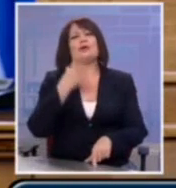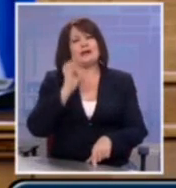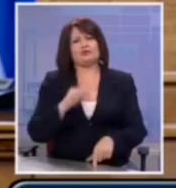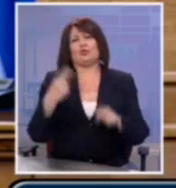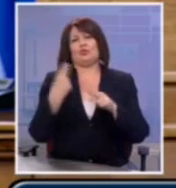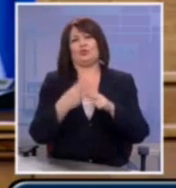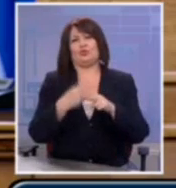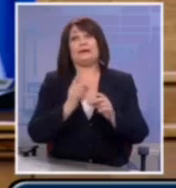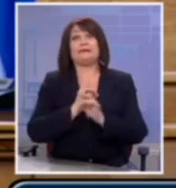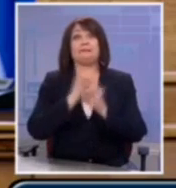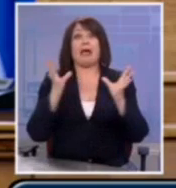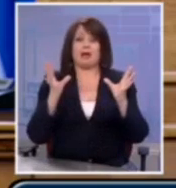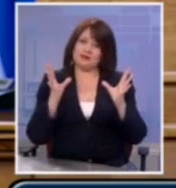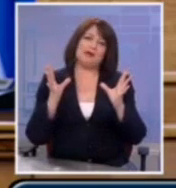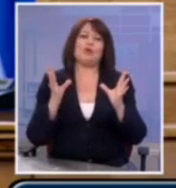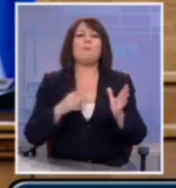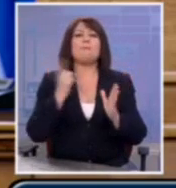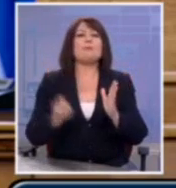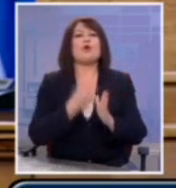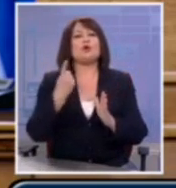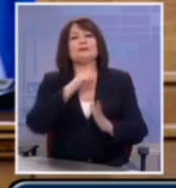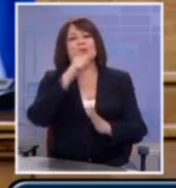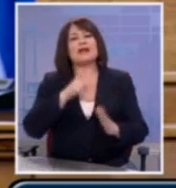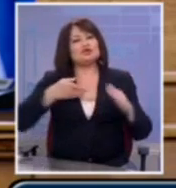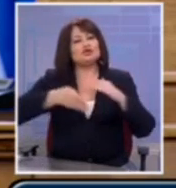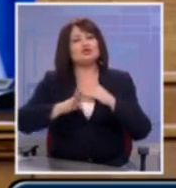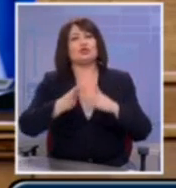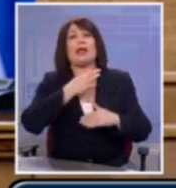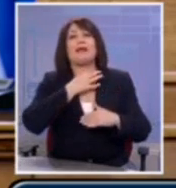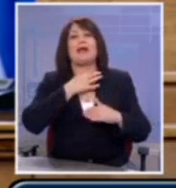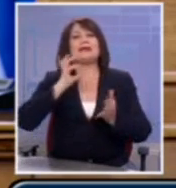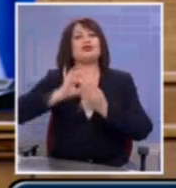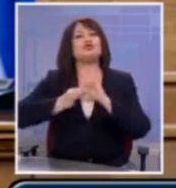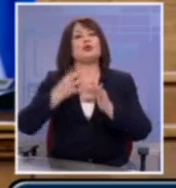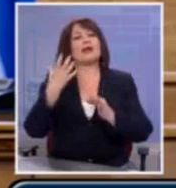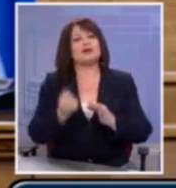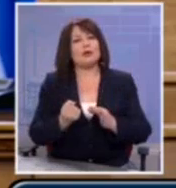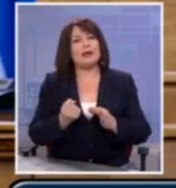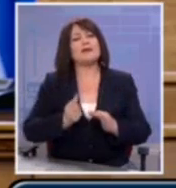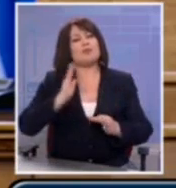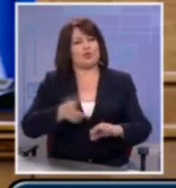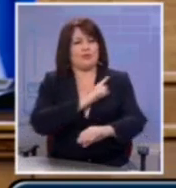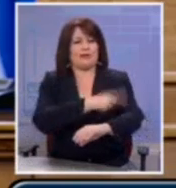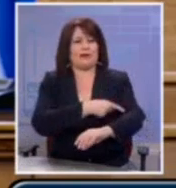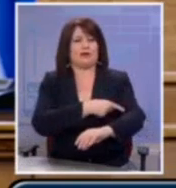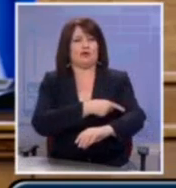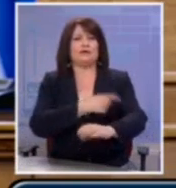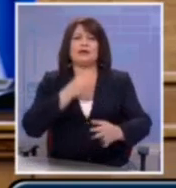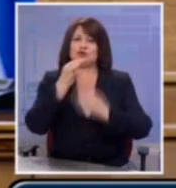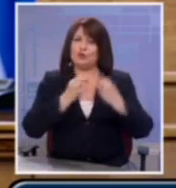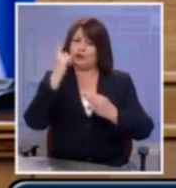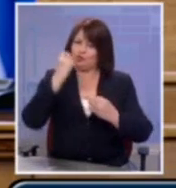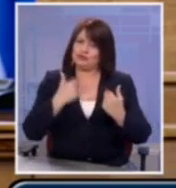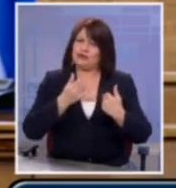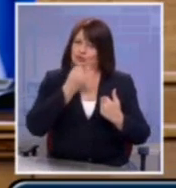εξαιρετικό, σπάνιο, για τούτο που για πρώτη φορά ζούμε σαν ιστορική αναγκαιότητα, αλλά και σαν όριμη δυνατότητα, λέω με τα λόγου